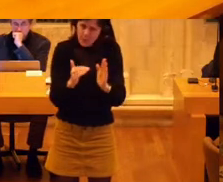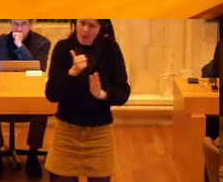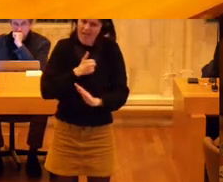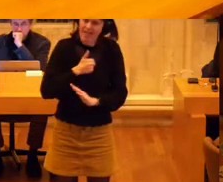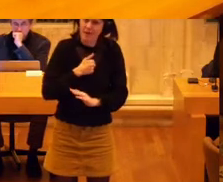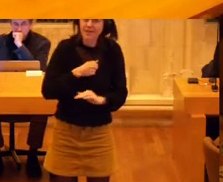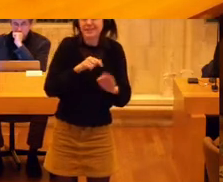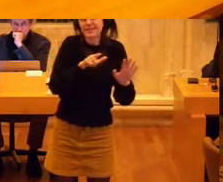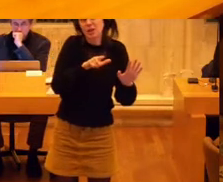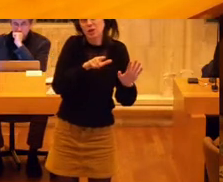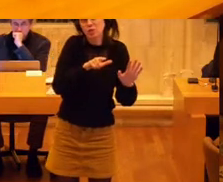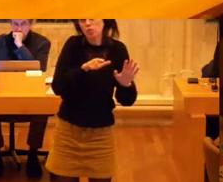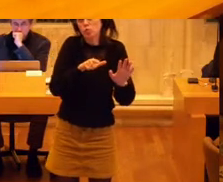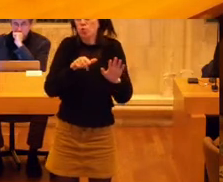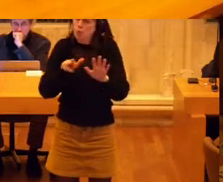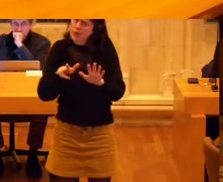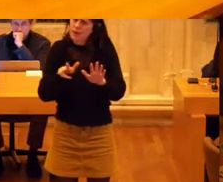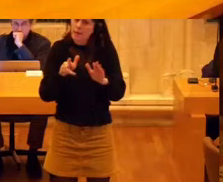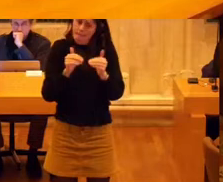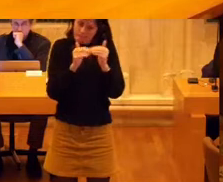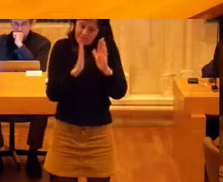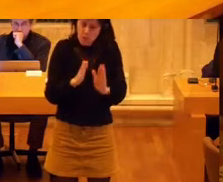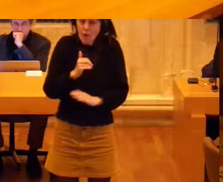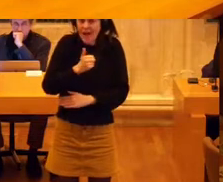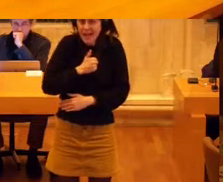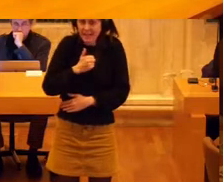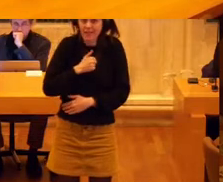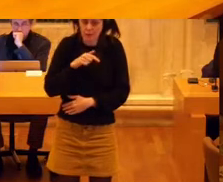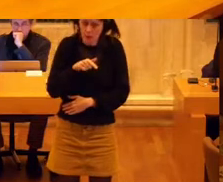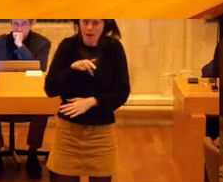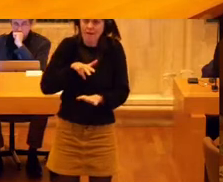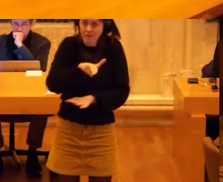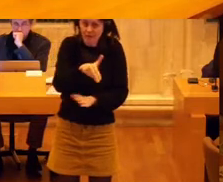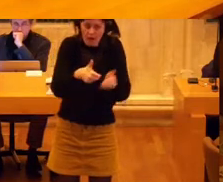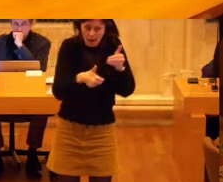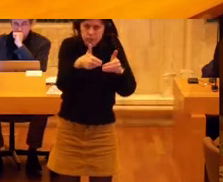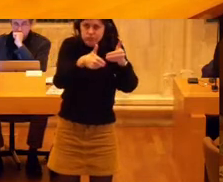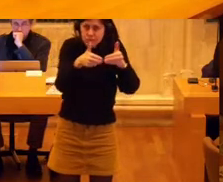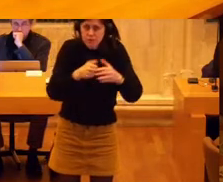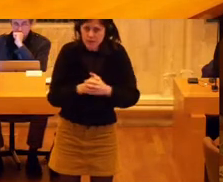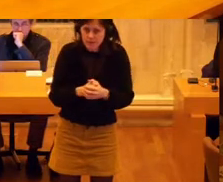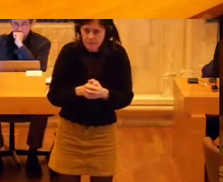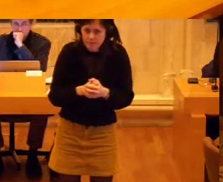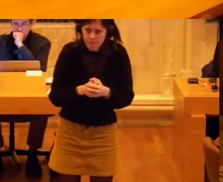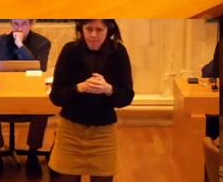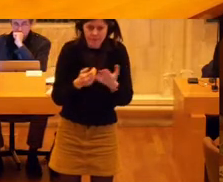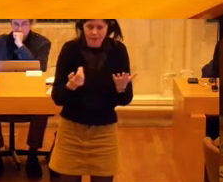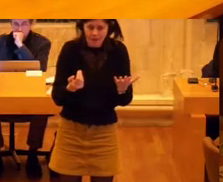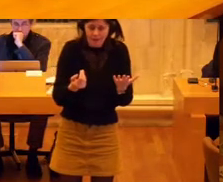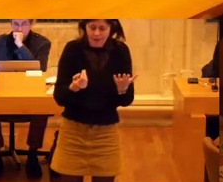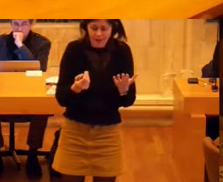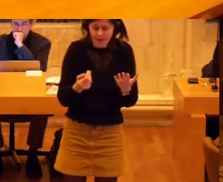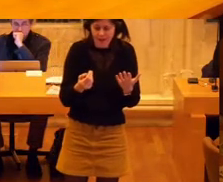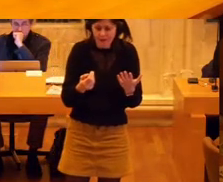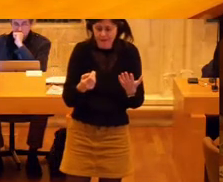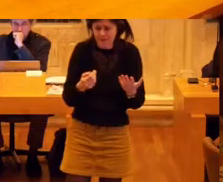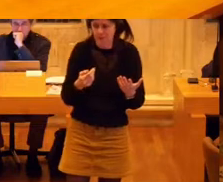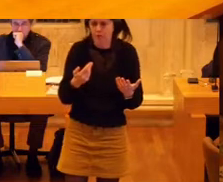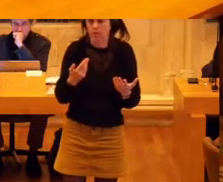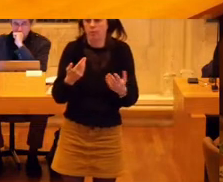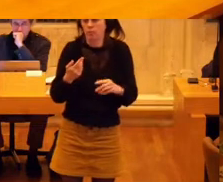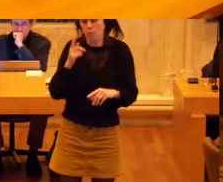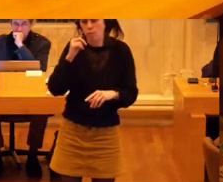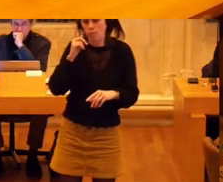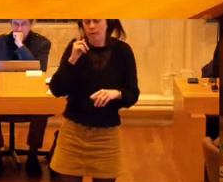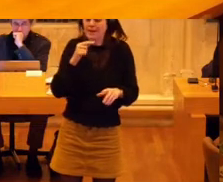7, 8 maisons en habitat individuel, avec en plus grande proximité de la copropriété existante uniquement